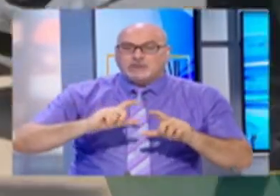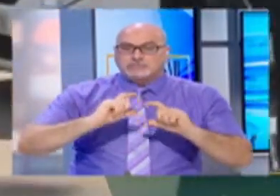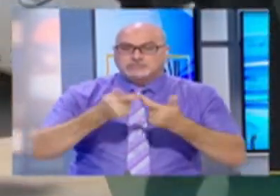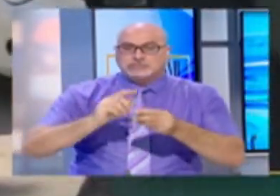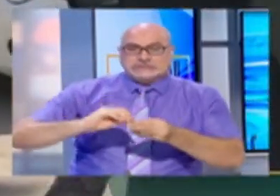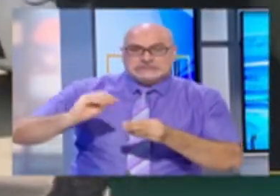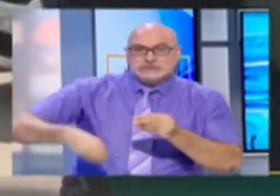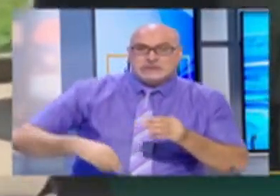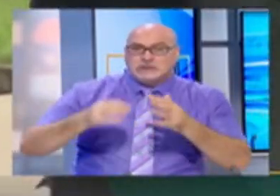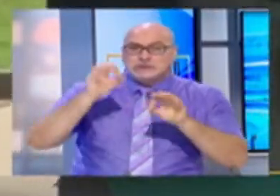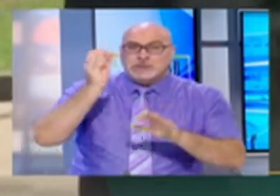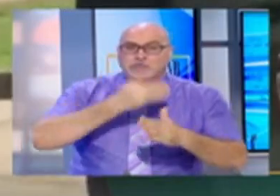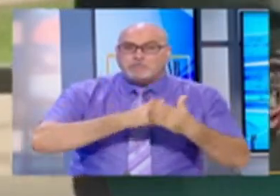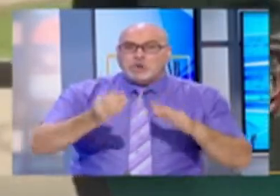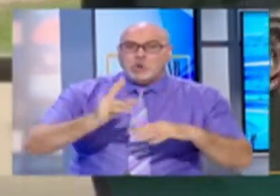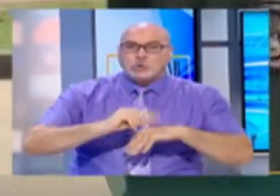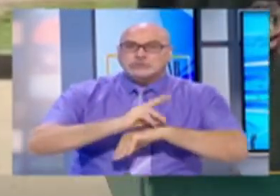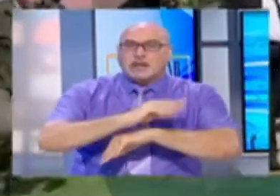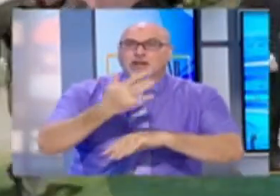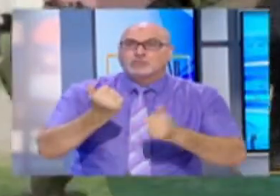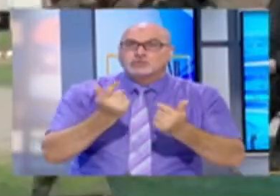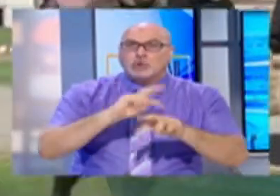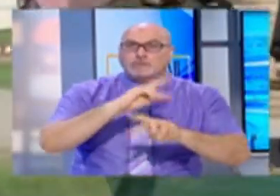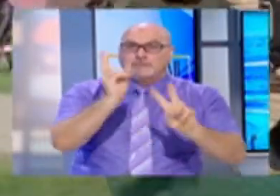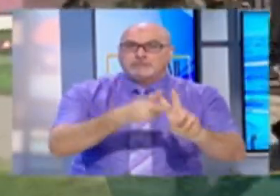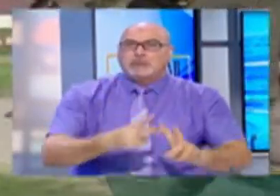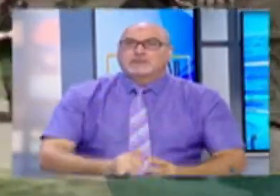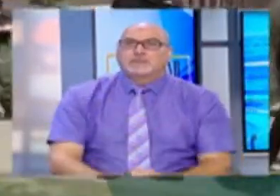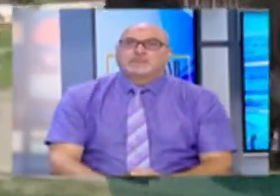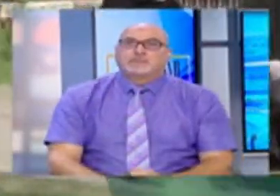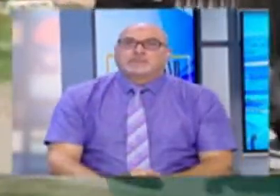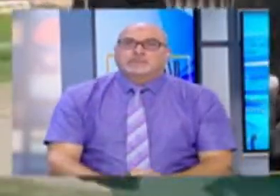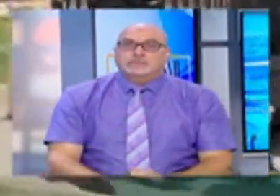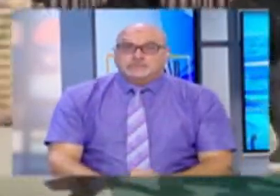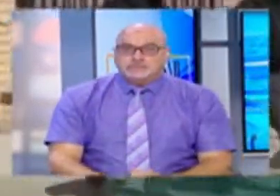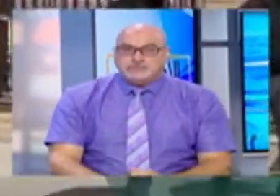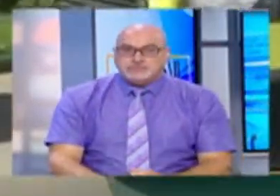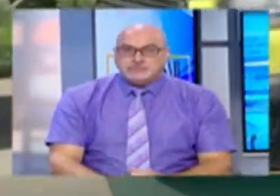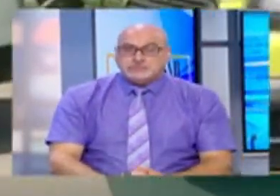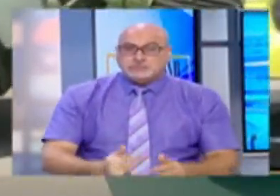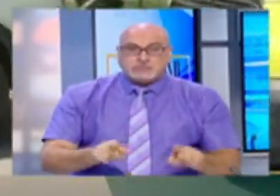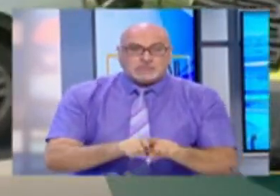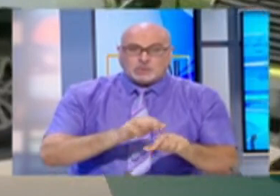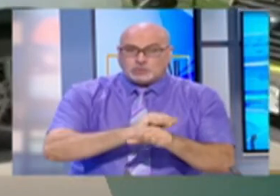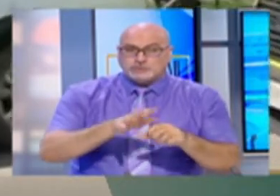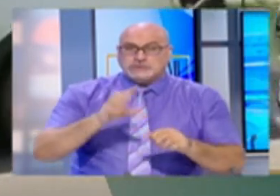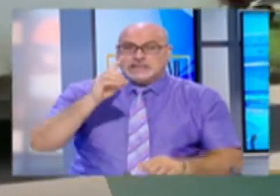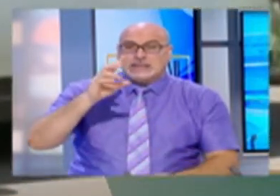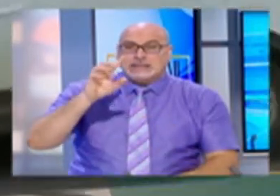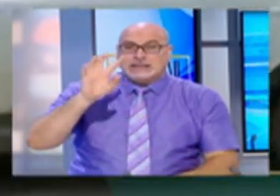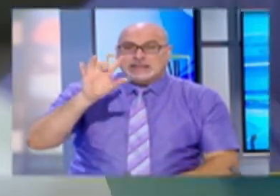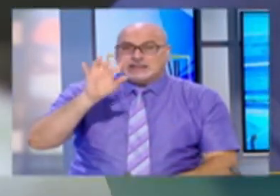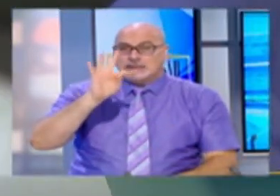10 ملايين أسترالي في مدن عدة. وباتت المتحور دلتا شديدة